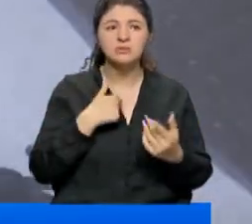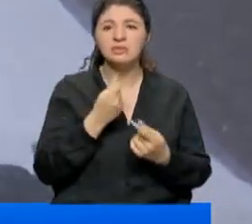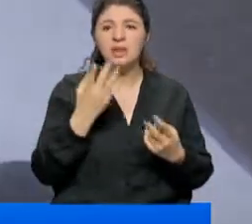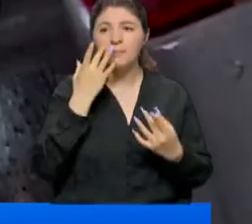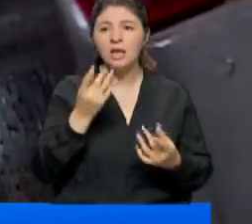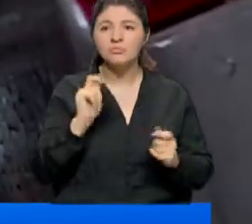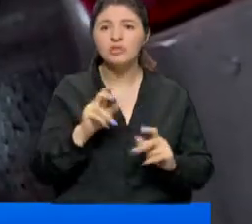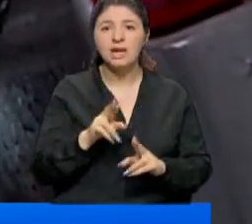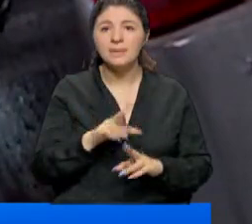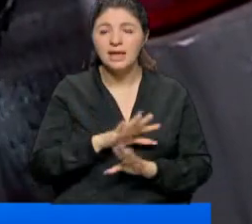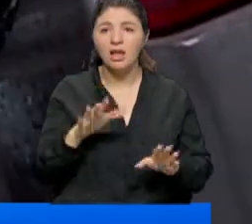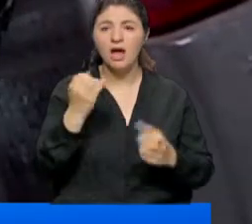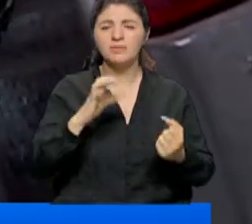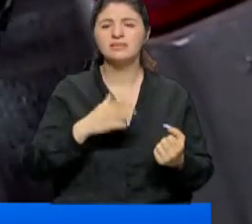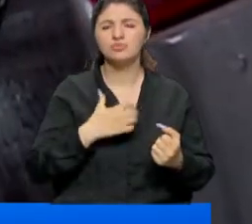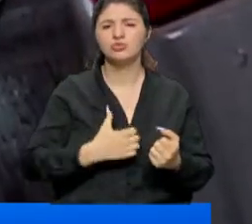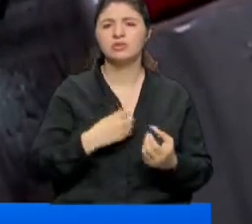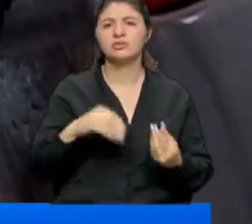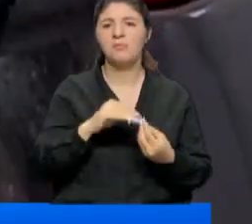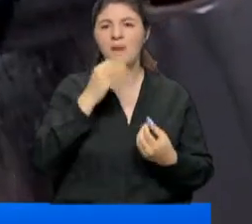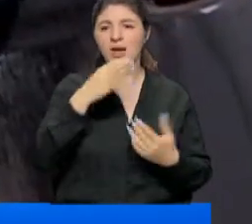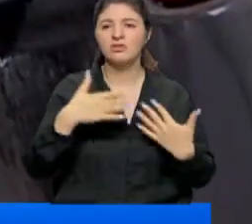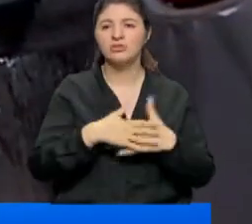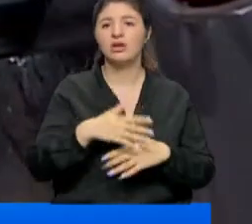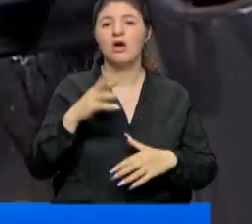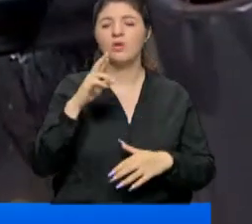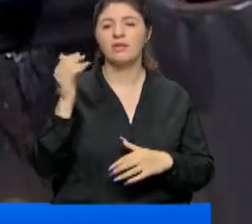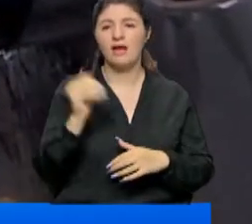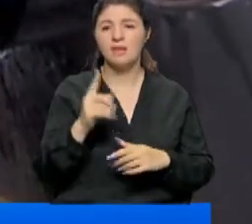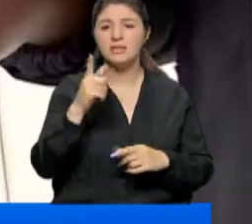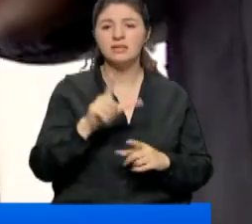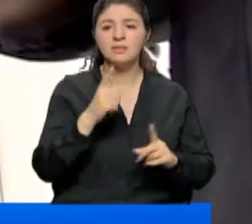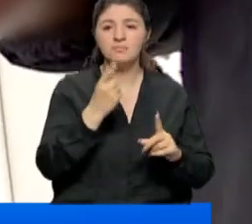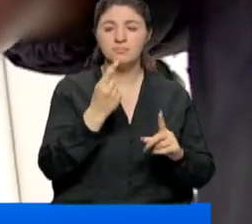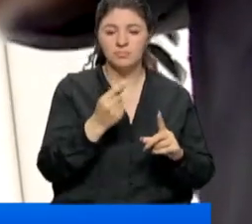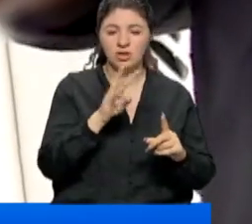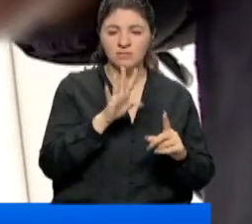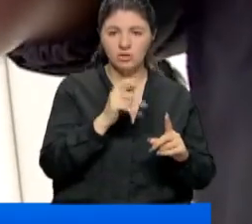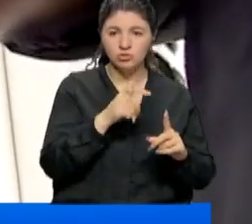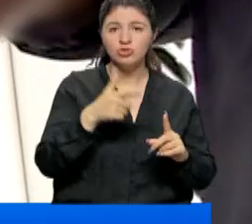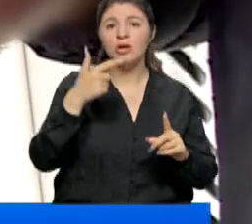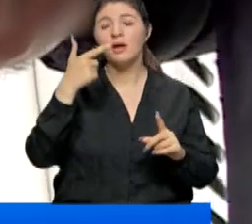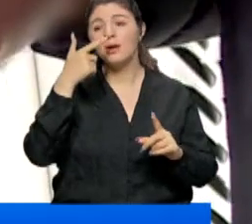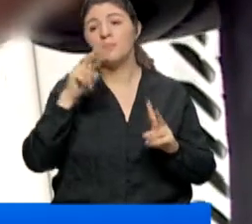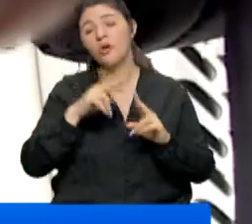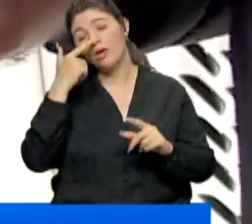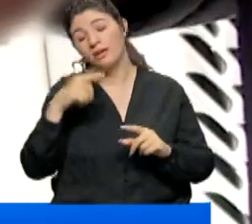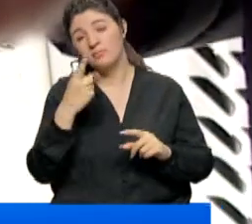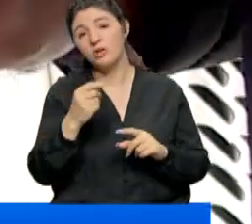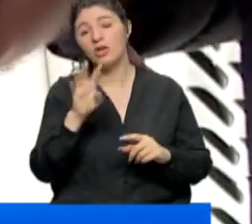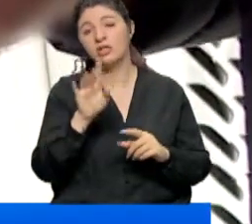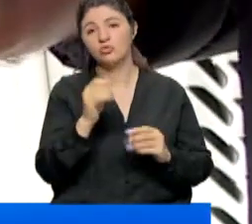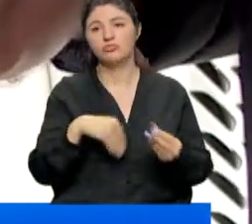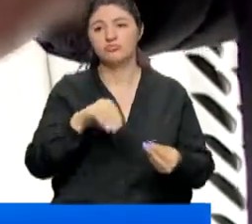rakamdan belirlenecek gibi değil araç sahiplerini üzen zam haberi gece yarısında geldi Benzinin litresi 1 lira 45 kuruş motorinin litresi 1 lira